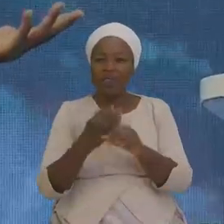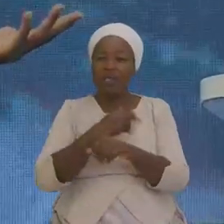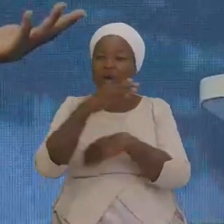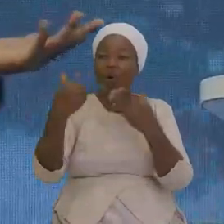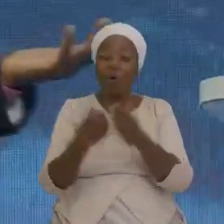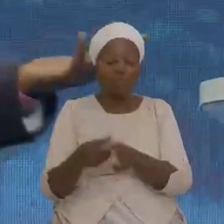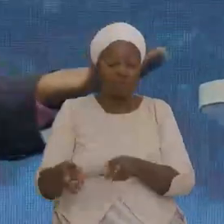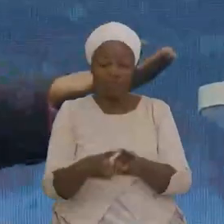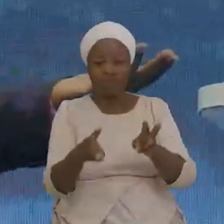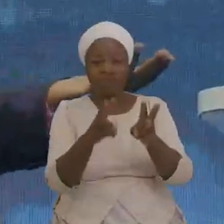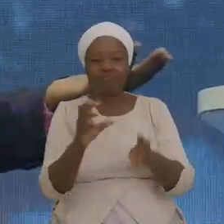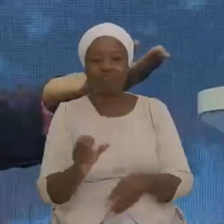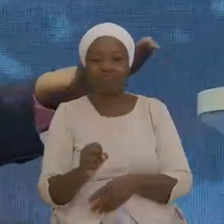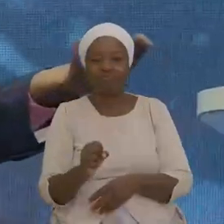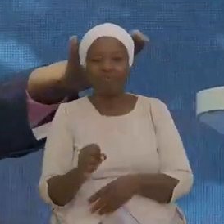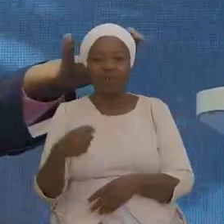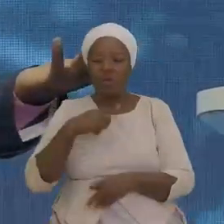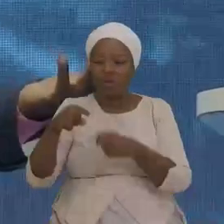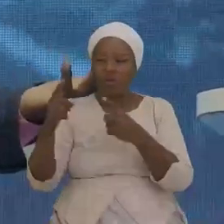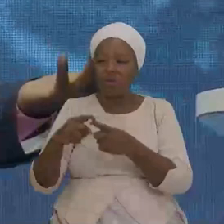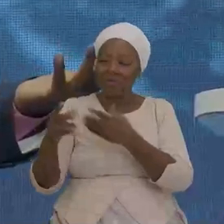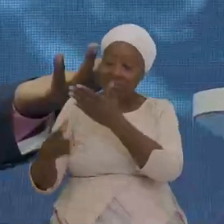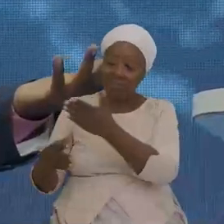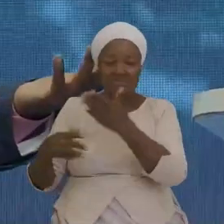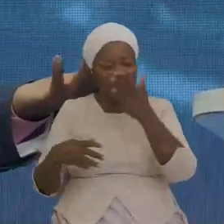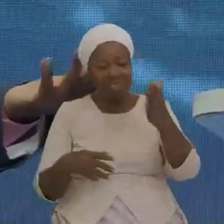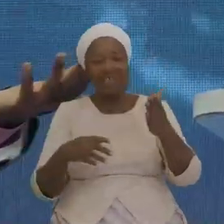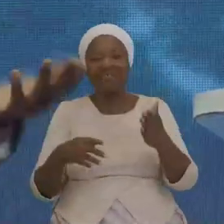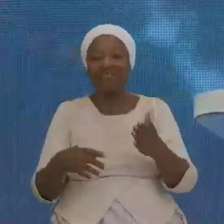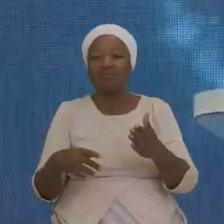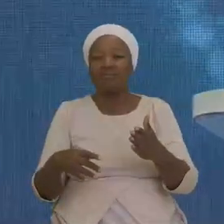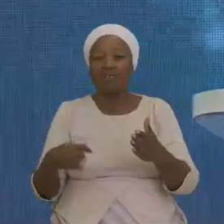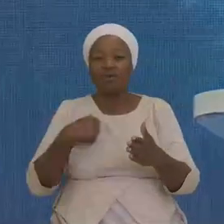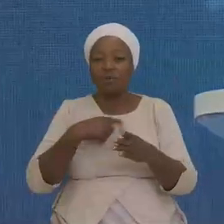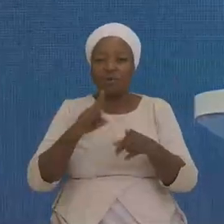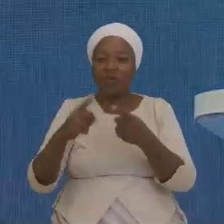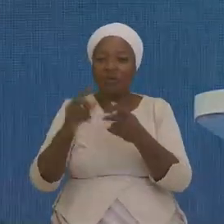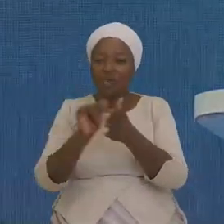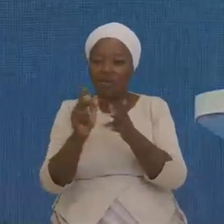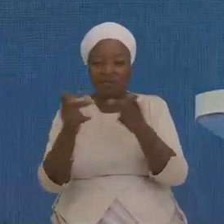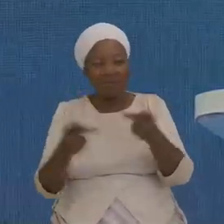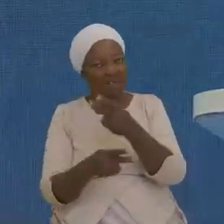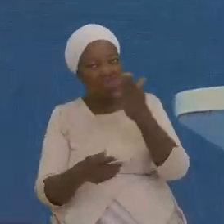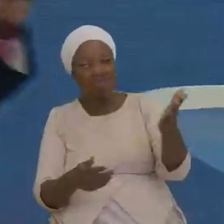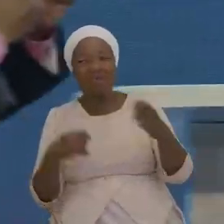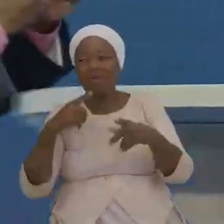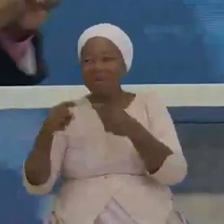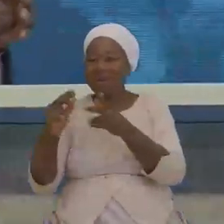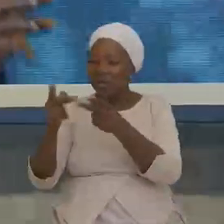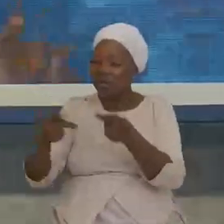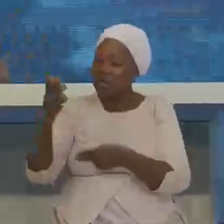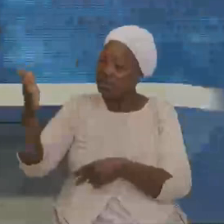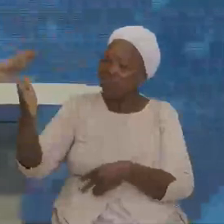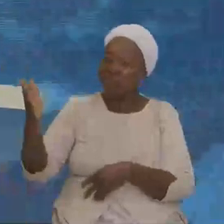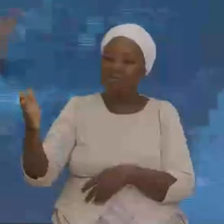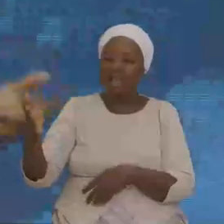nous prenons tout. Nous allons là-bas. Nous connaissons tous les trajectoires. On va là-bas. Nous